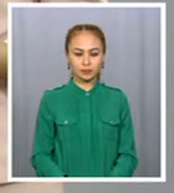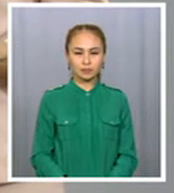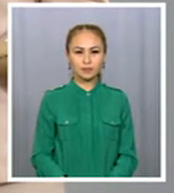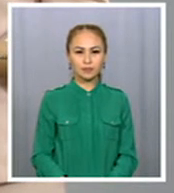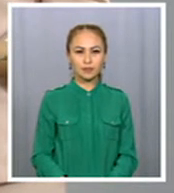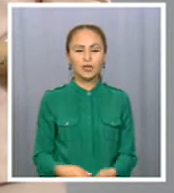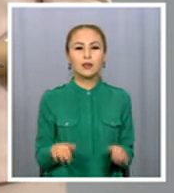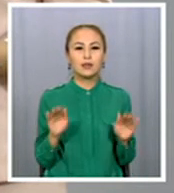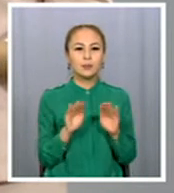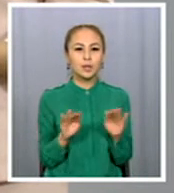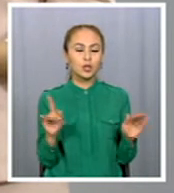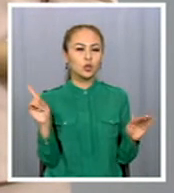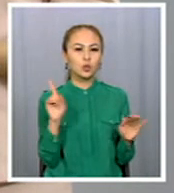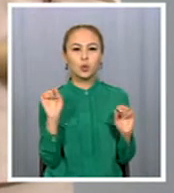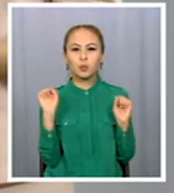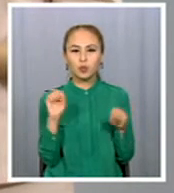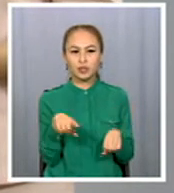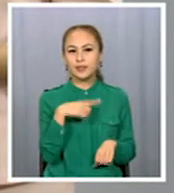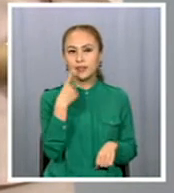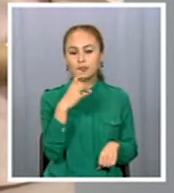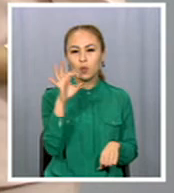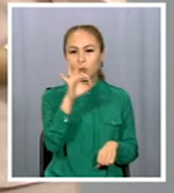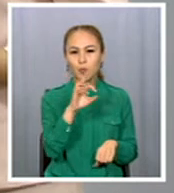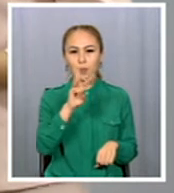Ребята, что можно сказать о Маше?